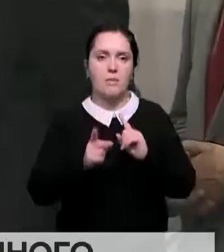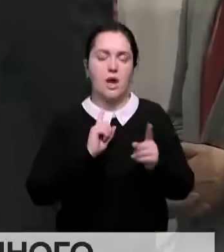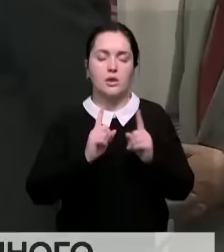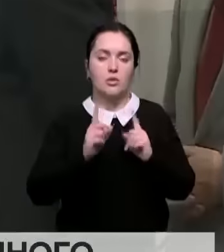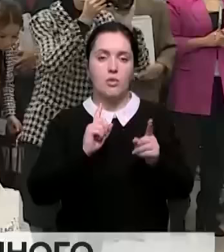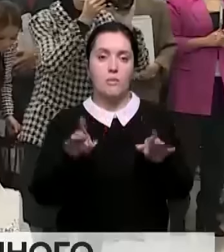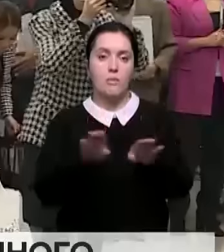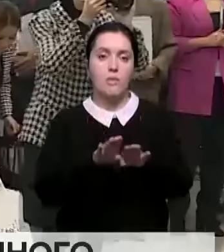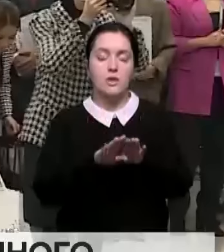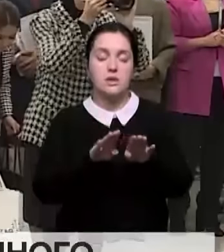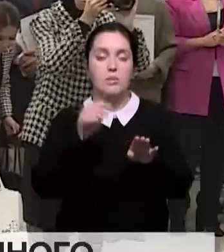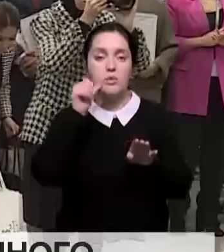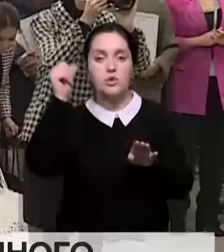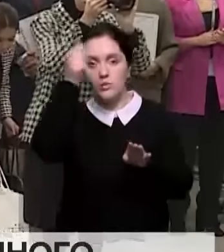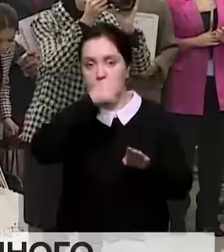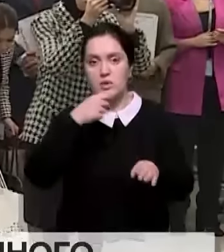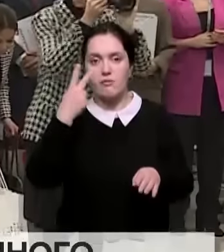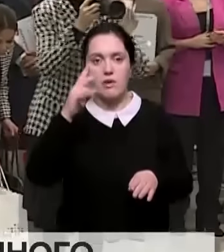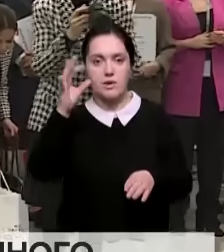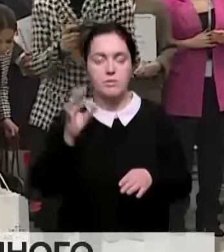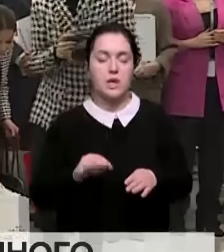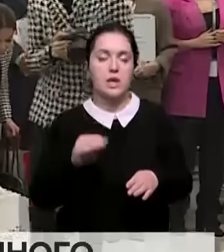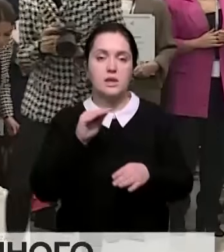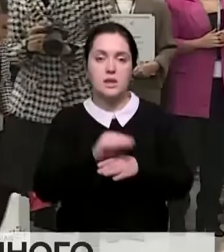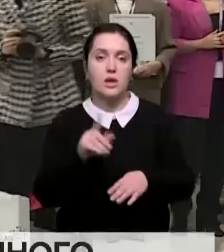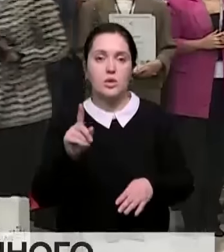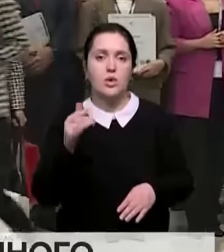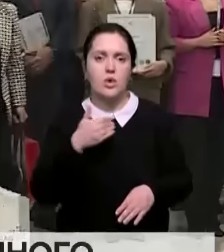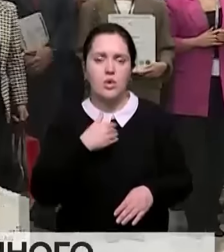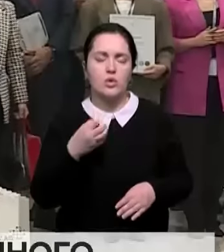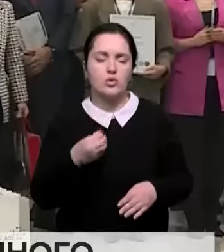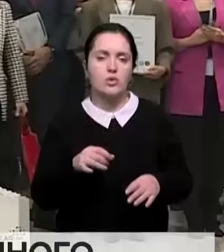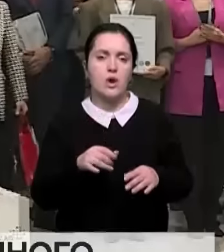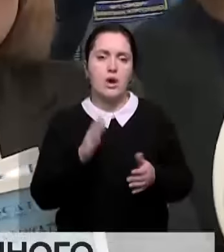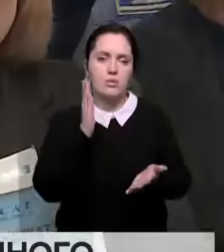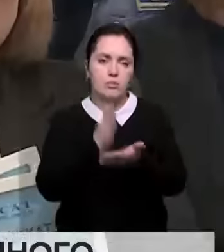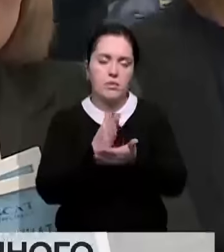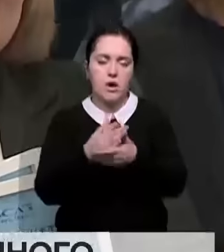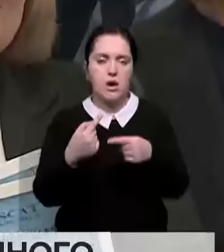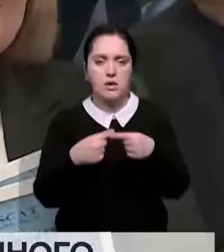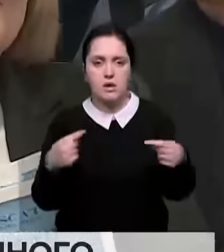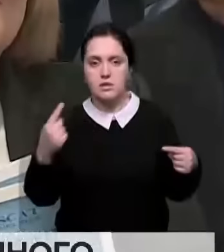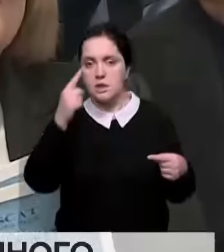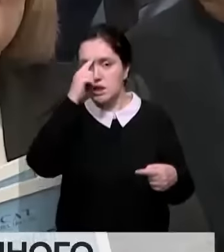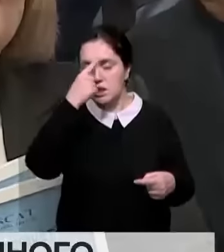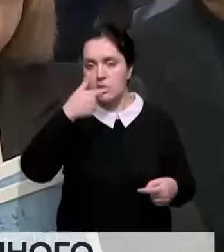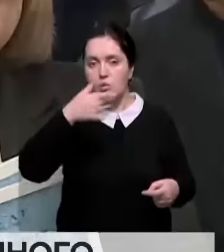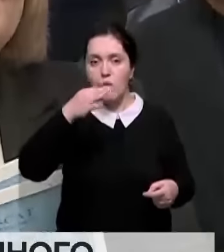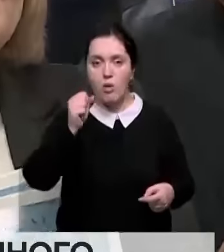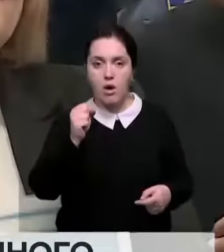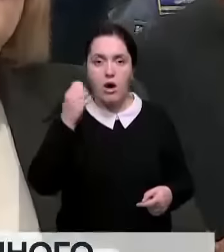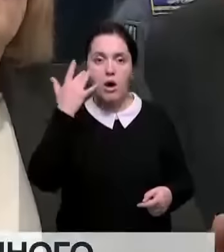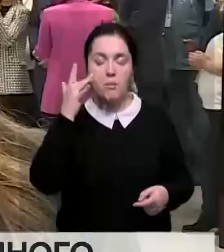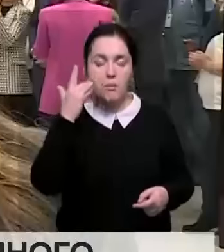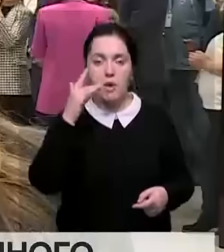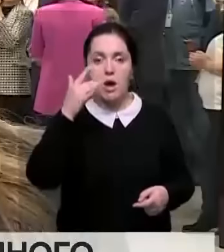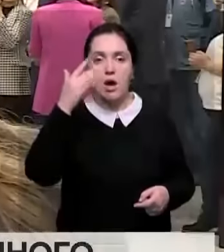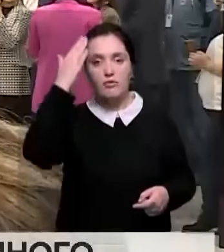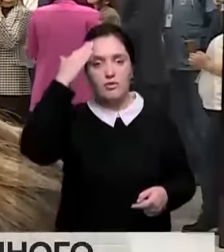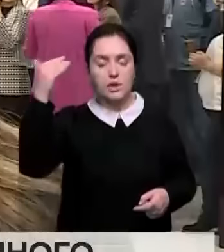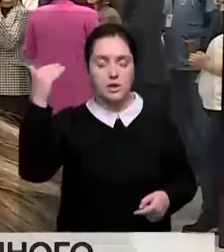прошлым годом здесь вырос на 20%. Столичная гавань намерена расширять направление. В планах Индия, Гоа, Нью-Йорк, вьетнамский Данан.